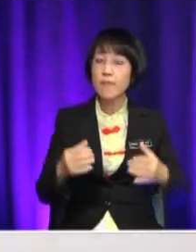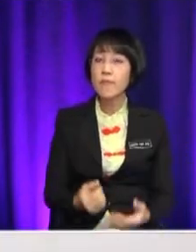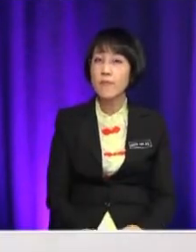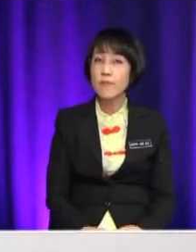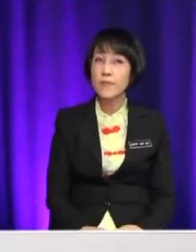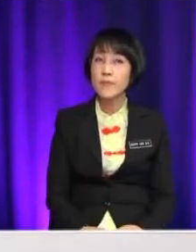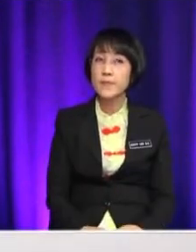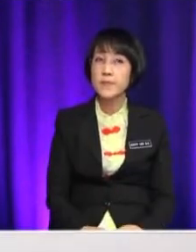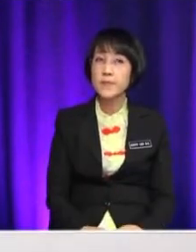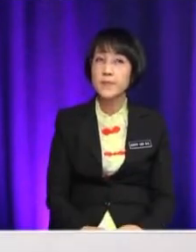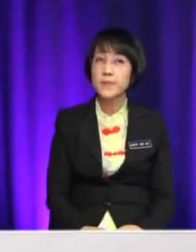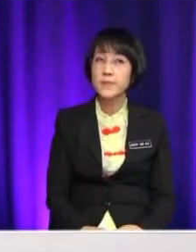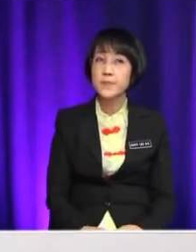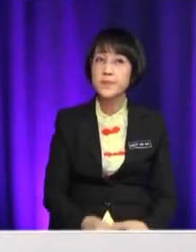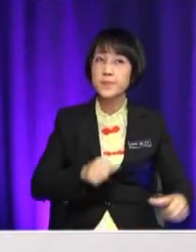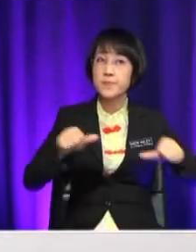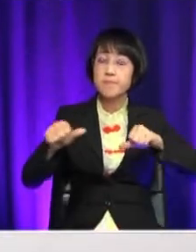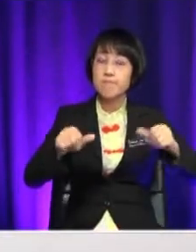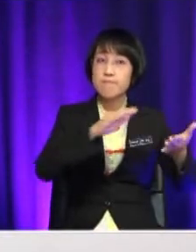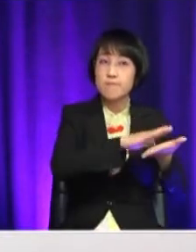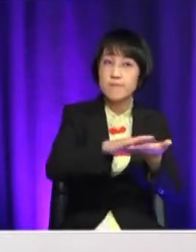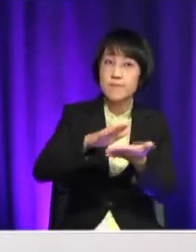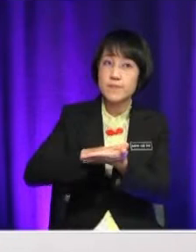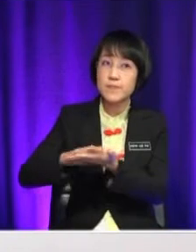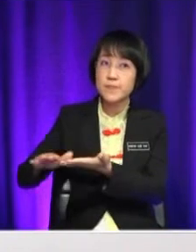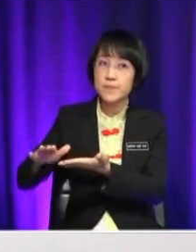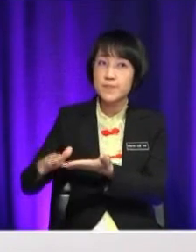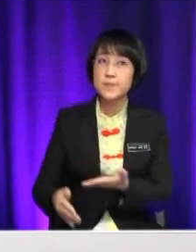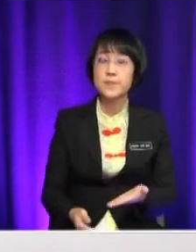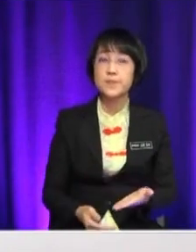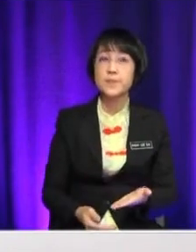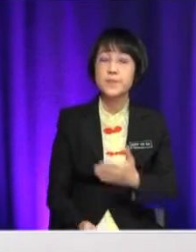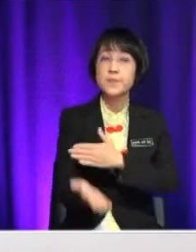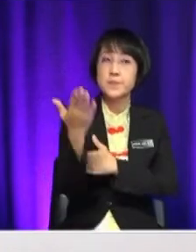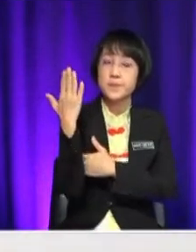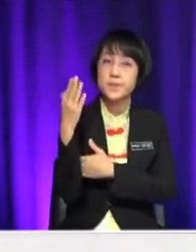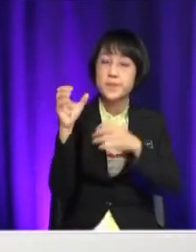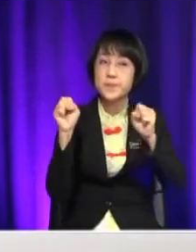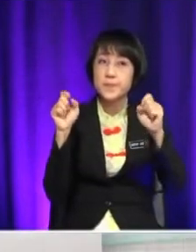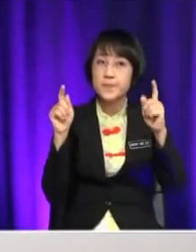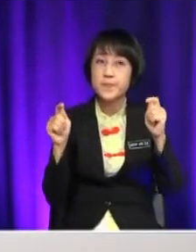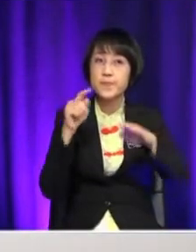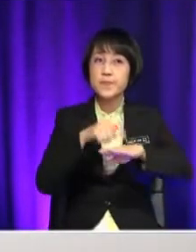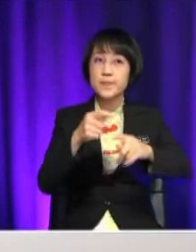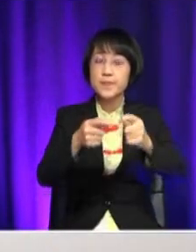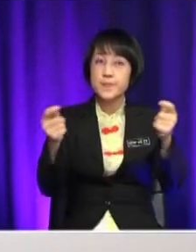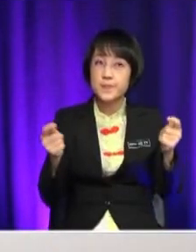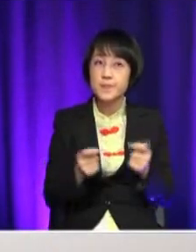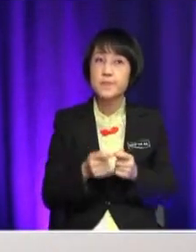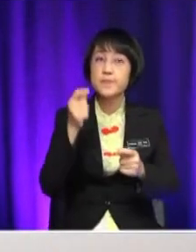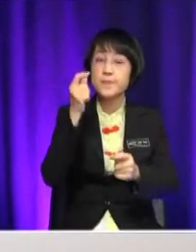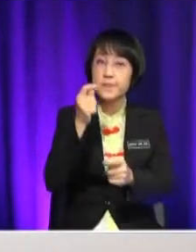menjalankan aktiviti pembersihan pada pukul 10 pagi setiap Sabtu di tempat yang ditetapkan dari masa ke